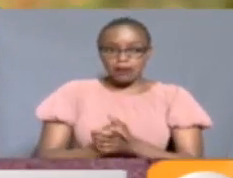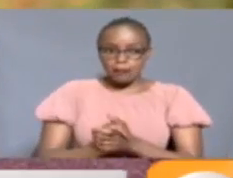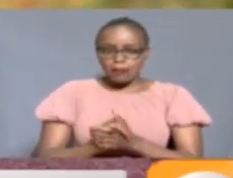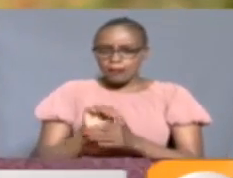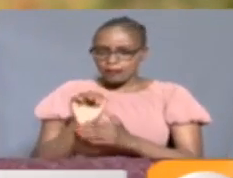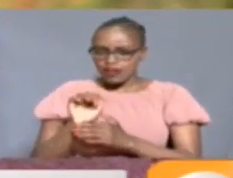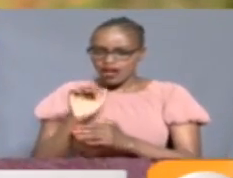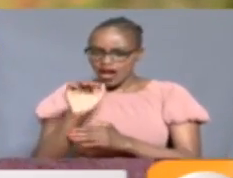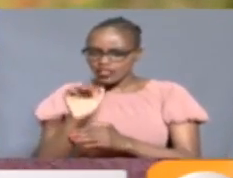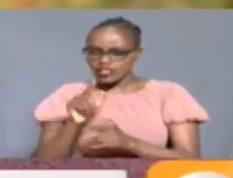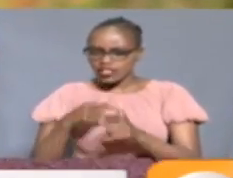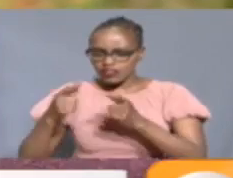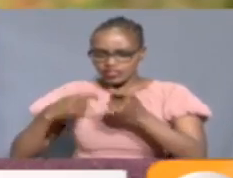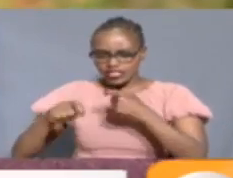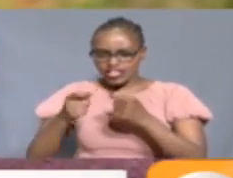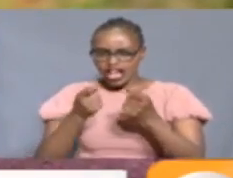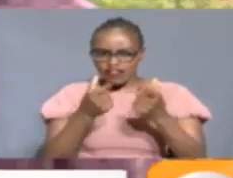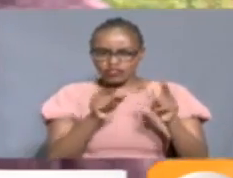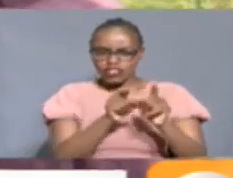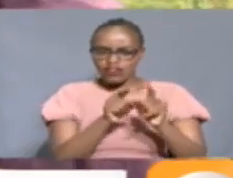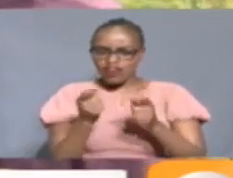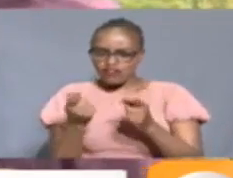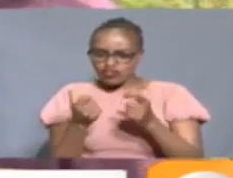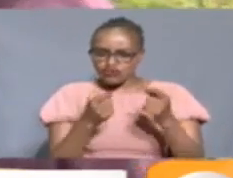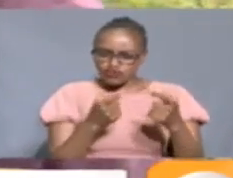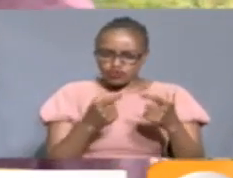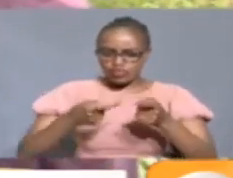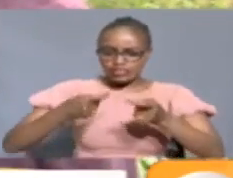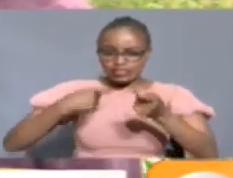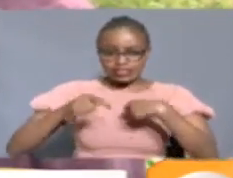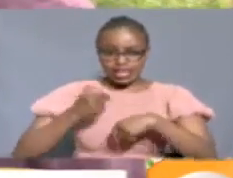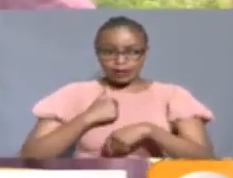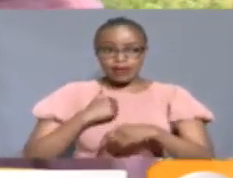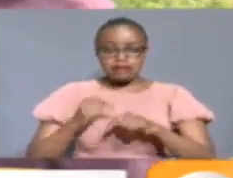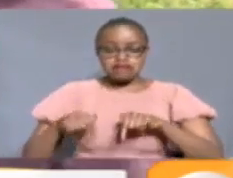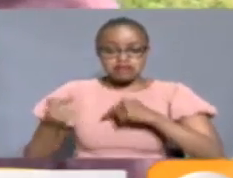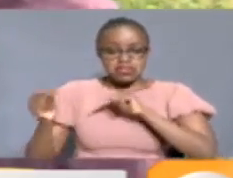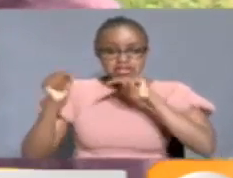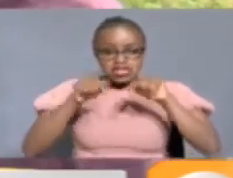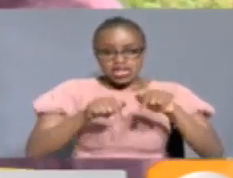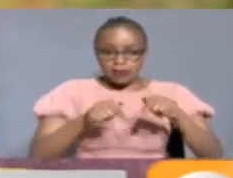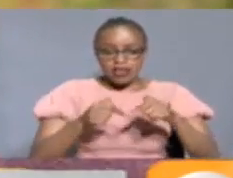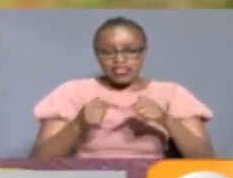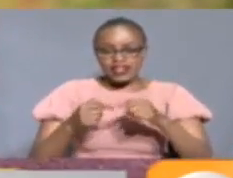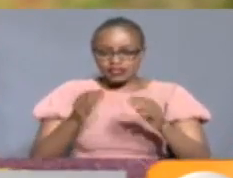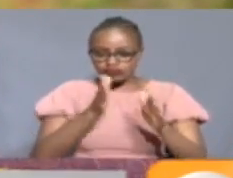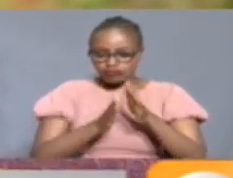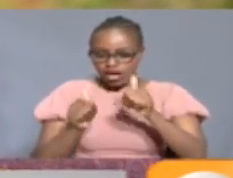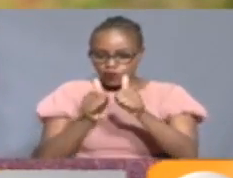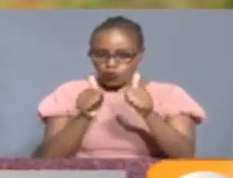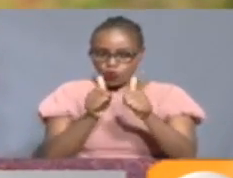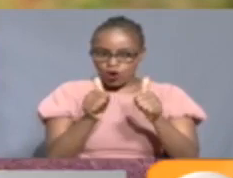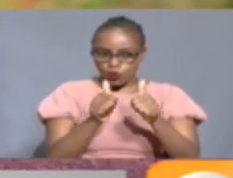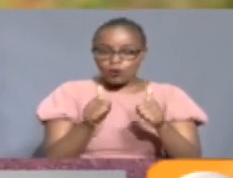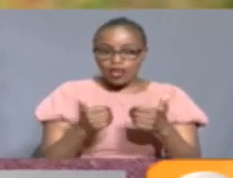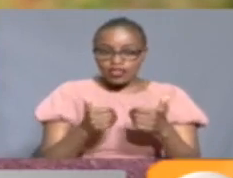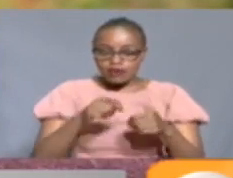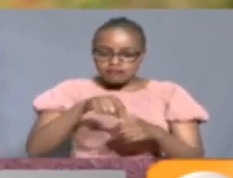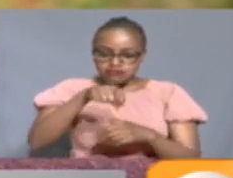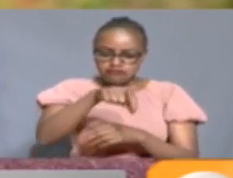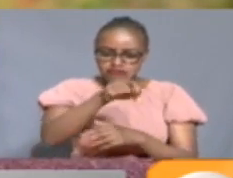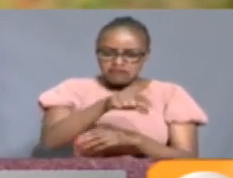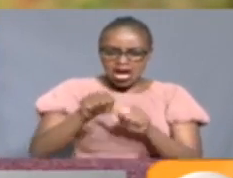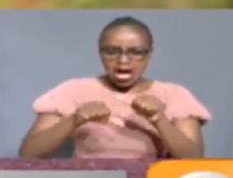Nikaomba kwake, akaniuzia kadhaa, spirit kadhaa, na nikaja nikapropagate vizuri na nikapata